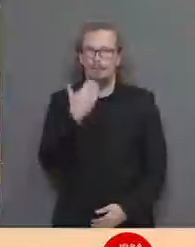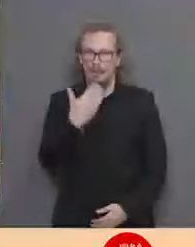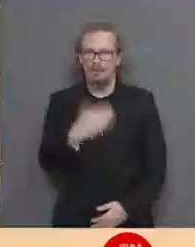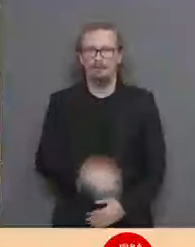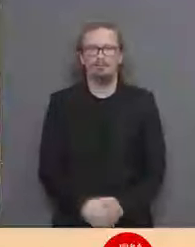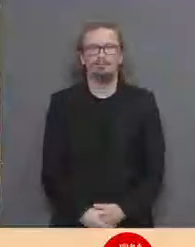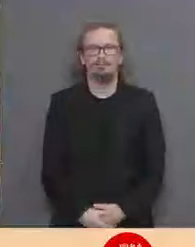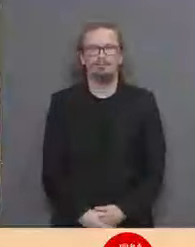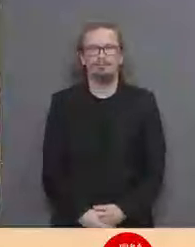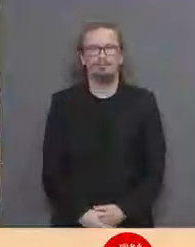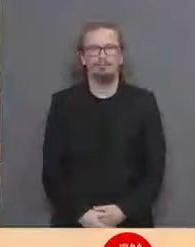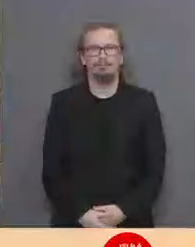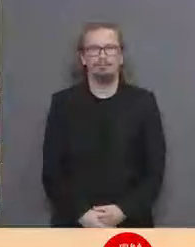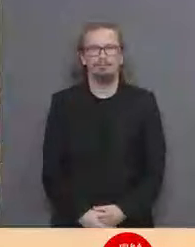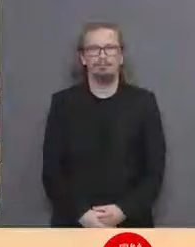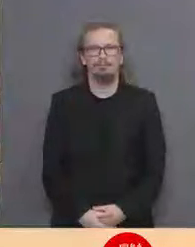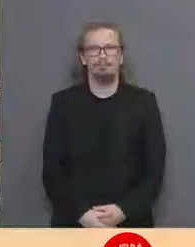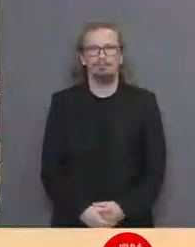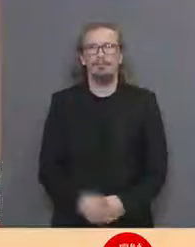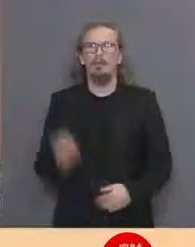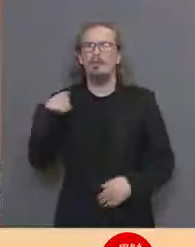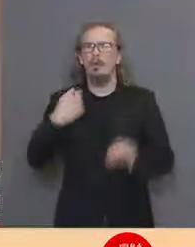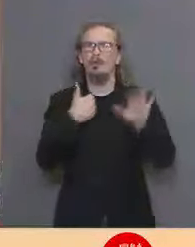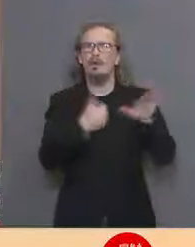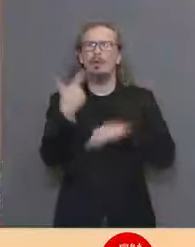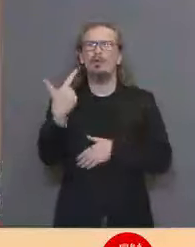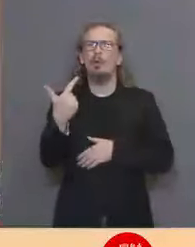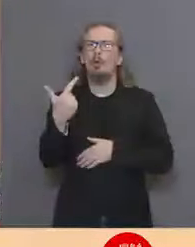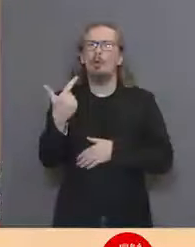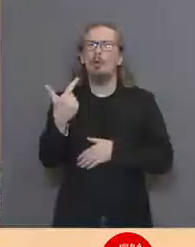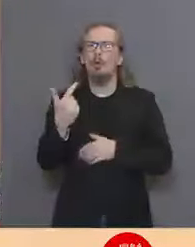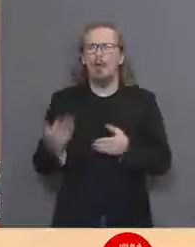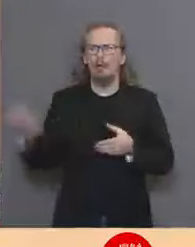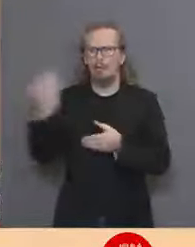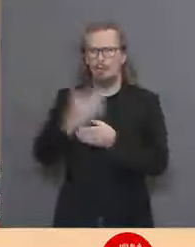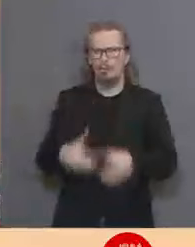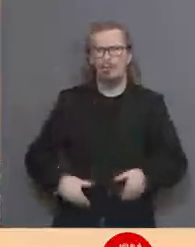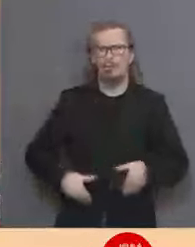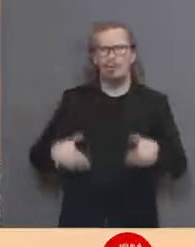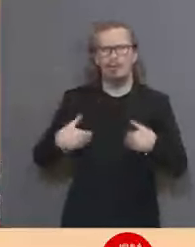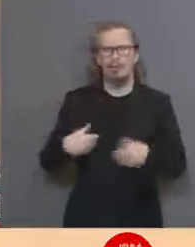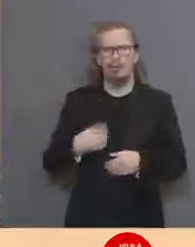Merci. Alors, sur 62, délibération 62, Vanessa Duhamel.